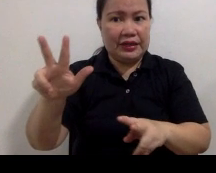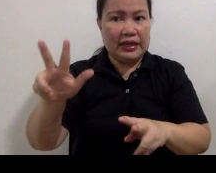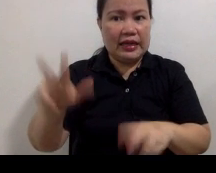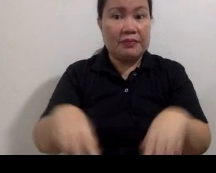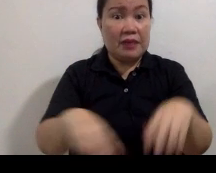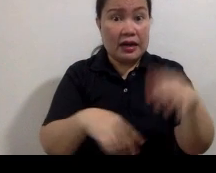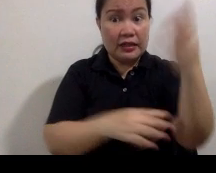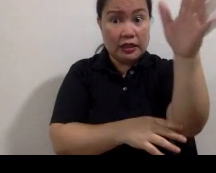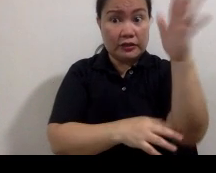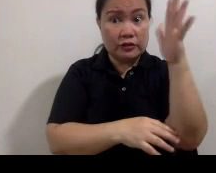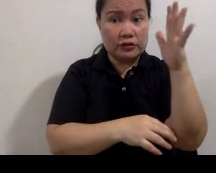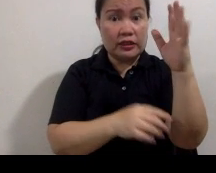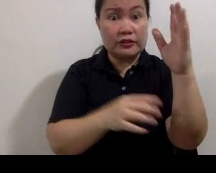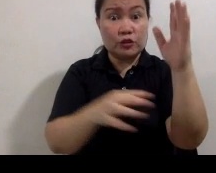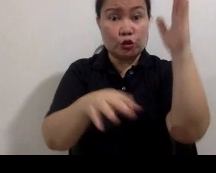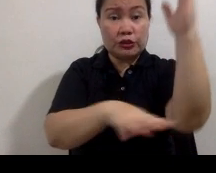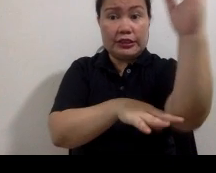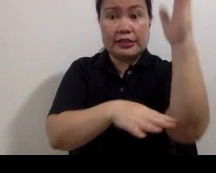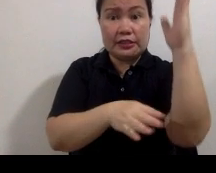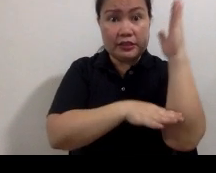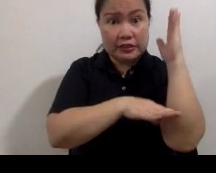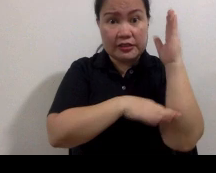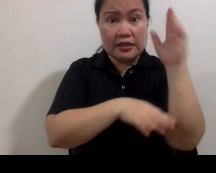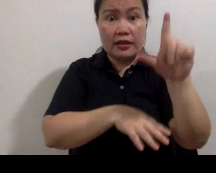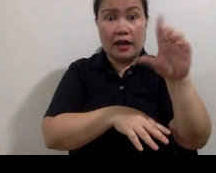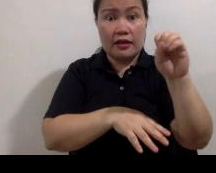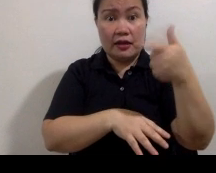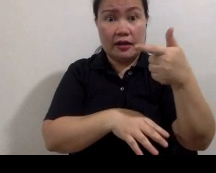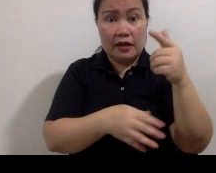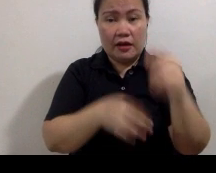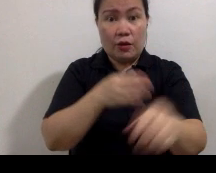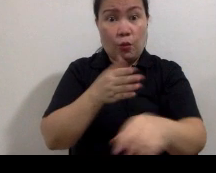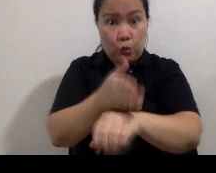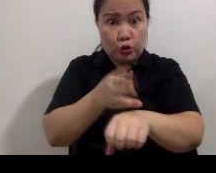tanging yamang patlang sa Hilagang Asya.